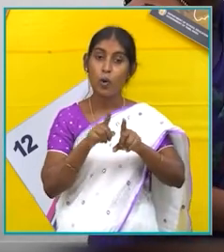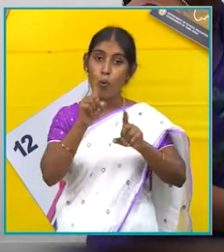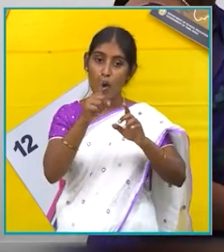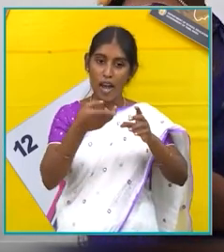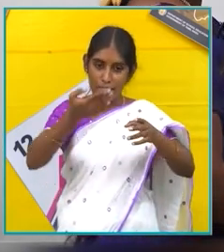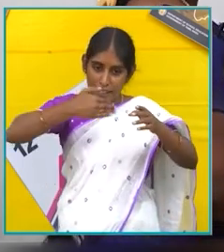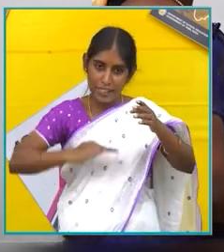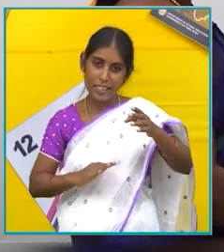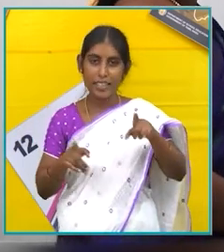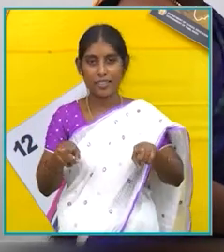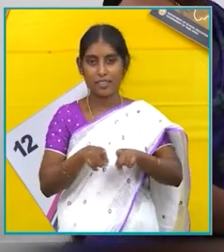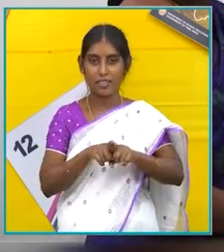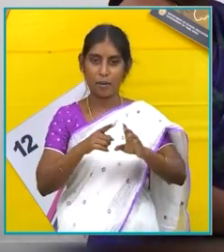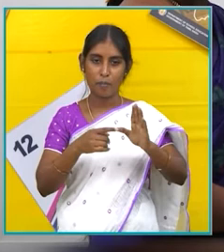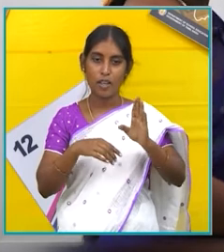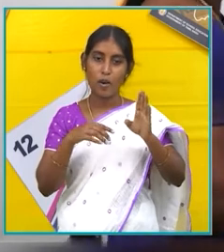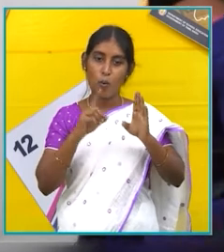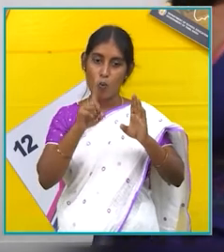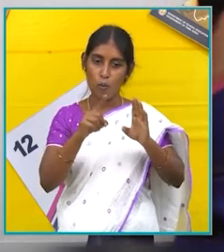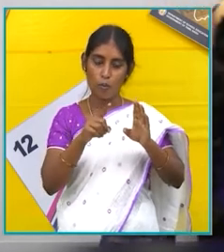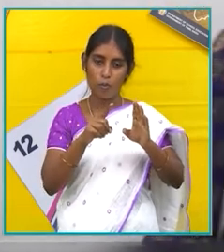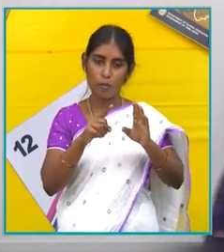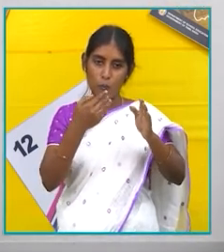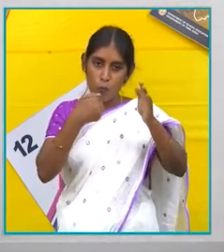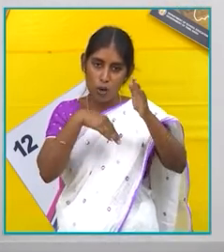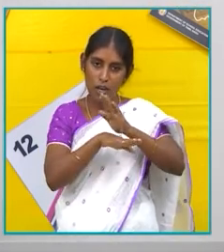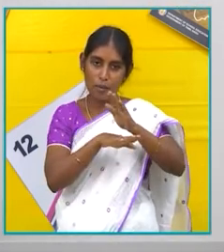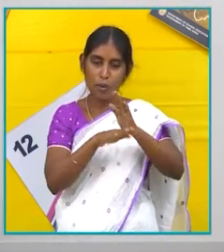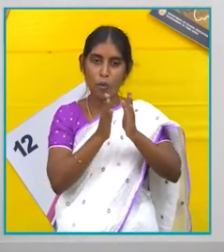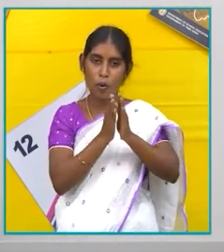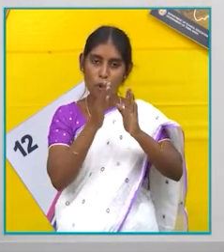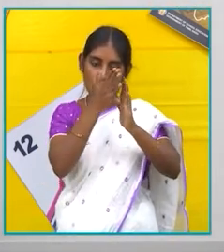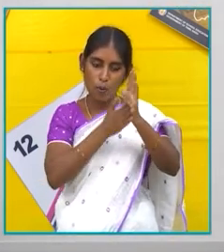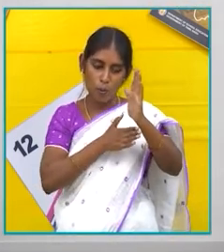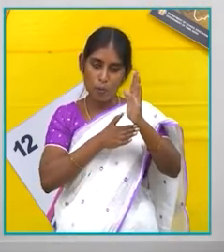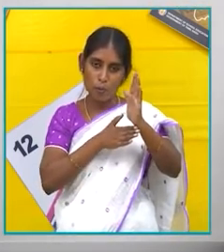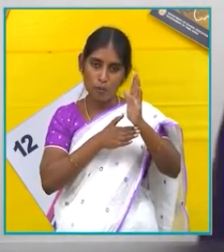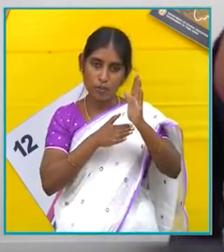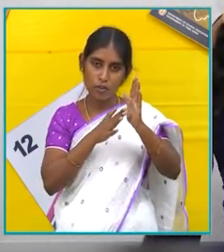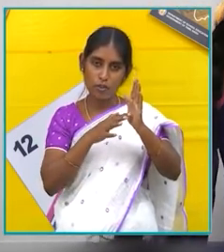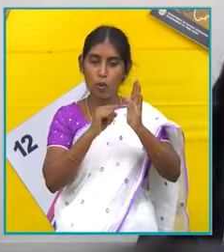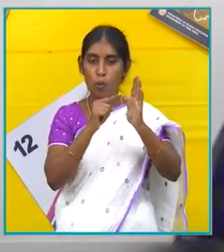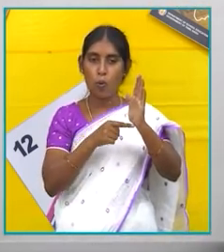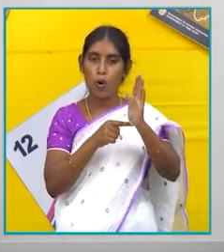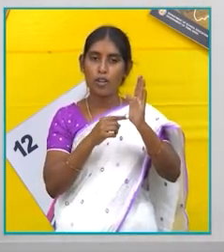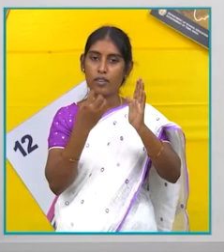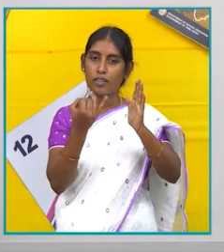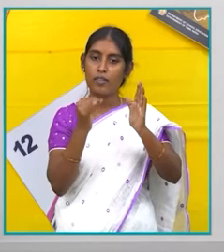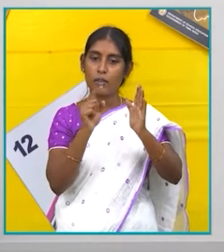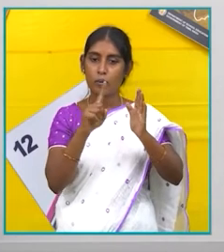அமைந்த உள்கோணங்களின் கூடுதல் 180 டிகிரி. அப்போது பி ப்ளஸ் இங்கே என்ன டிகிரி